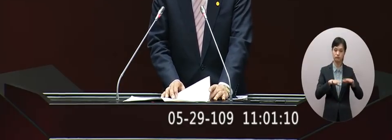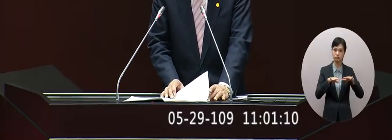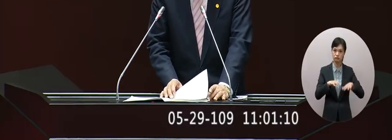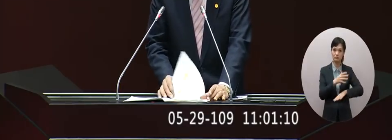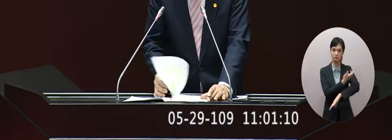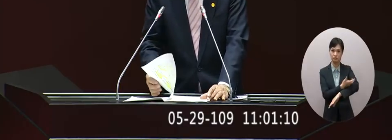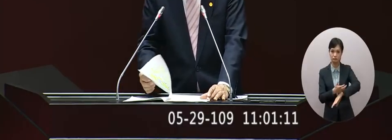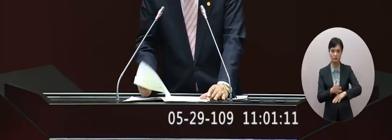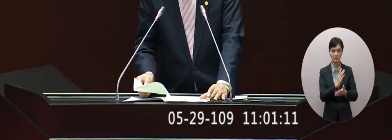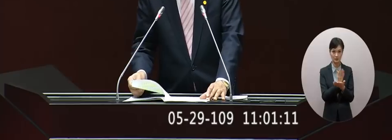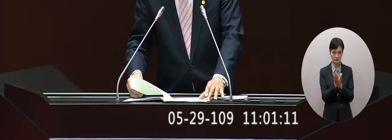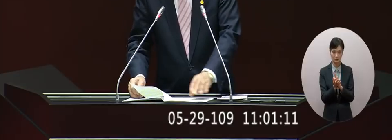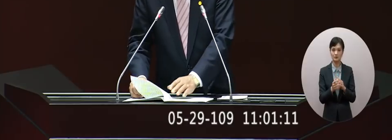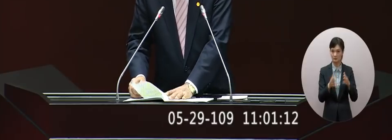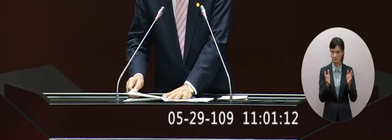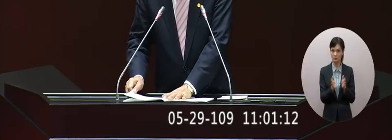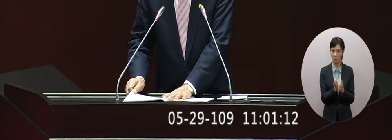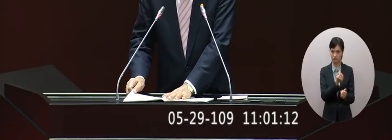的危害。